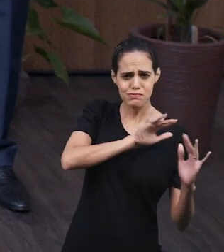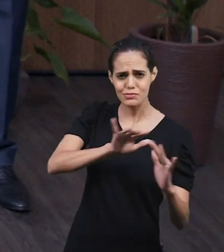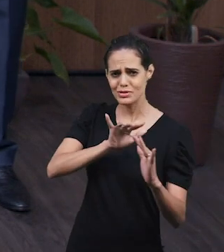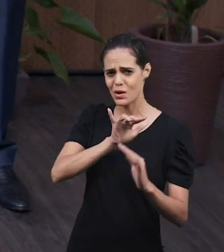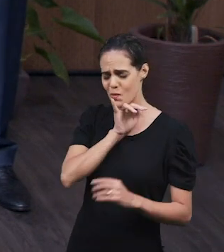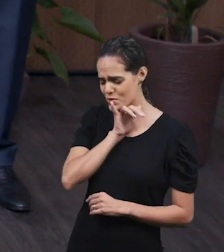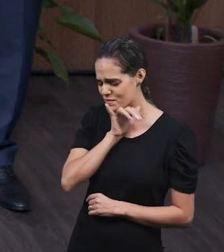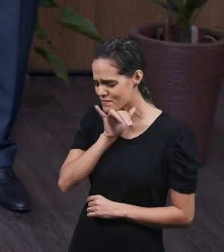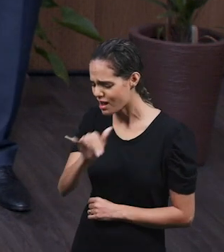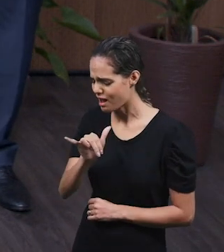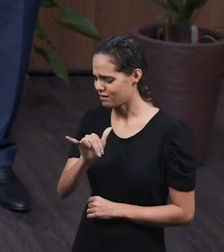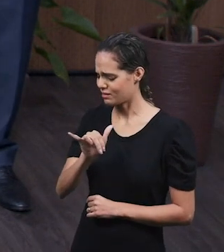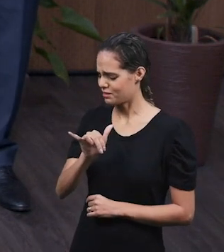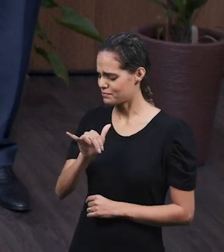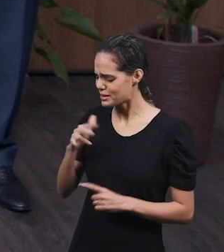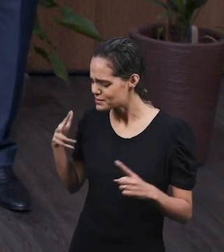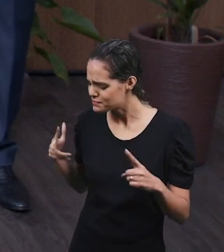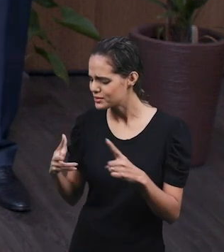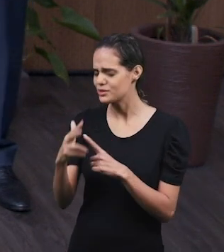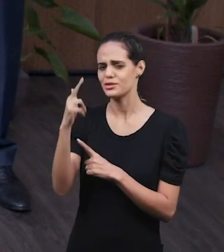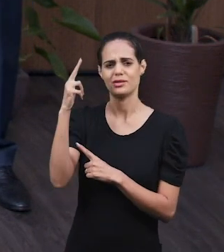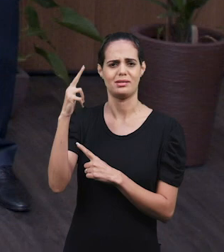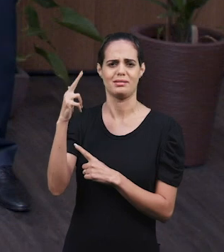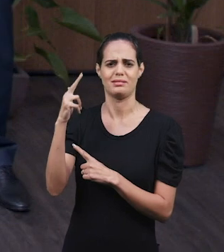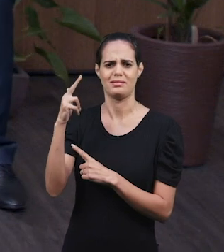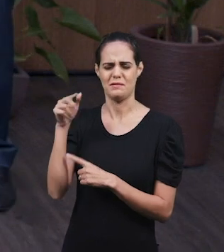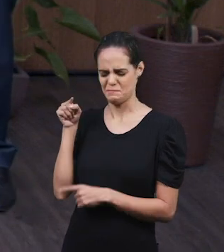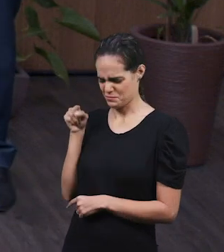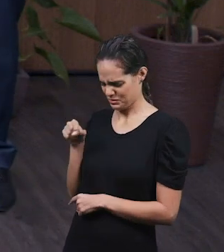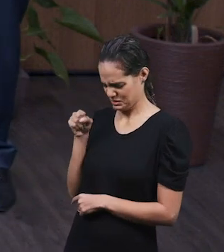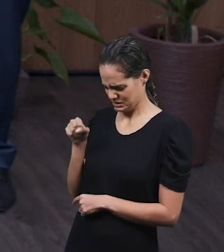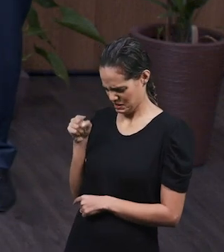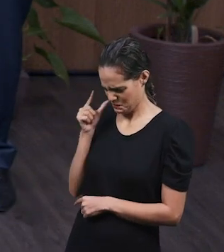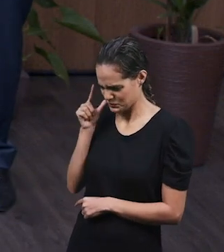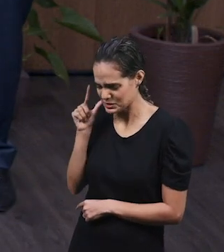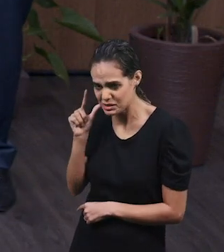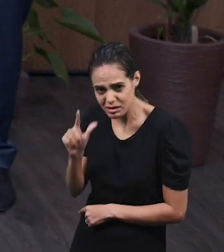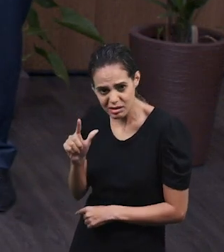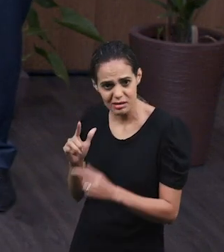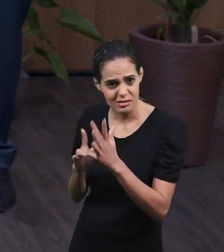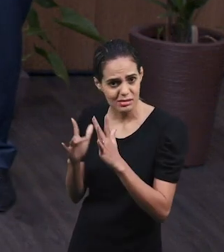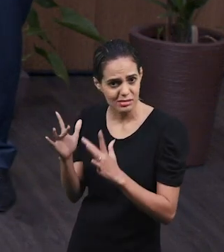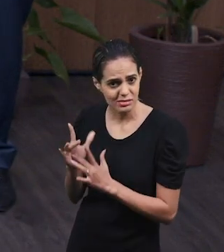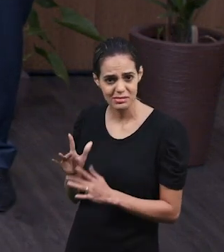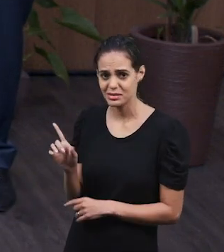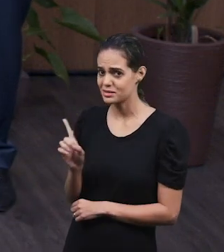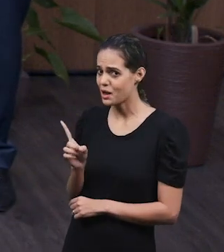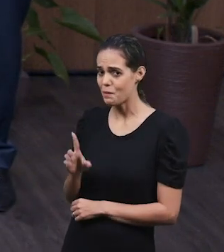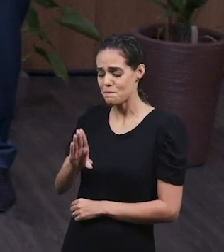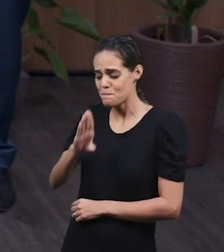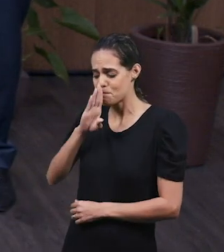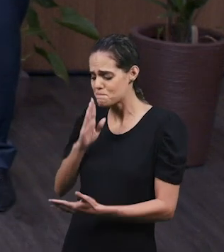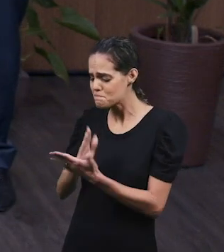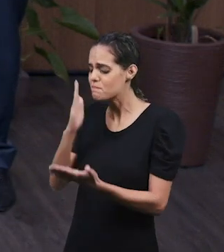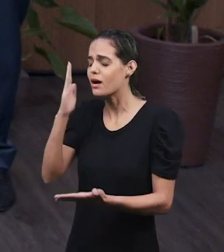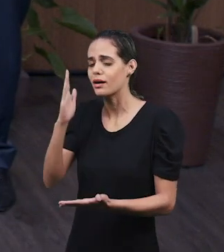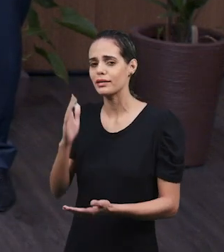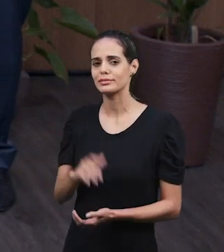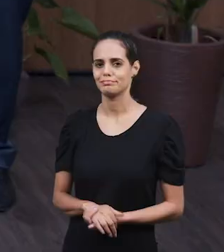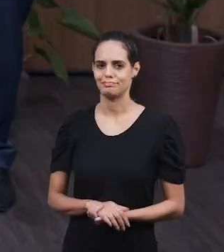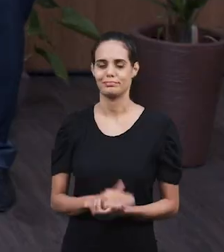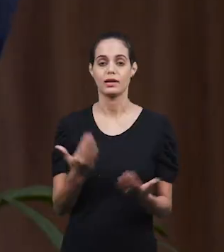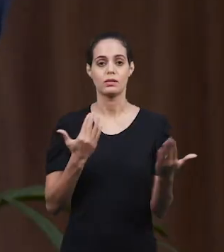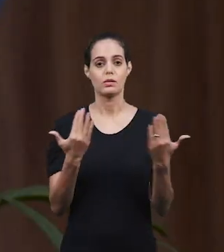l'homme arrivé à la présence de Dieu. Comme par exemple, quelles voix sont celles-là que nous